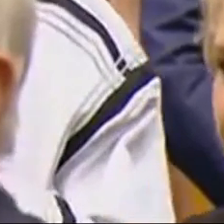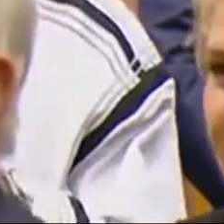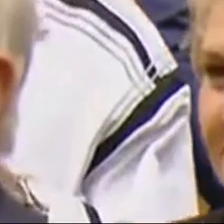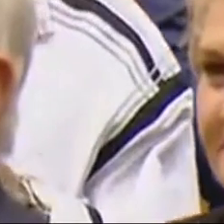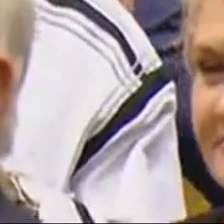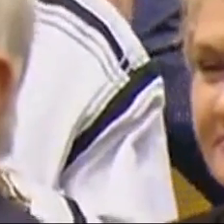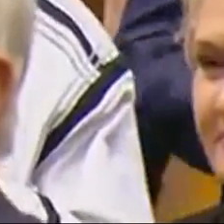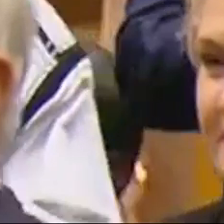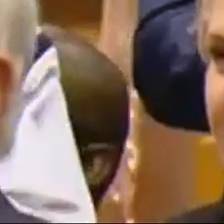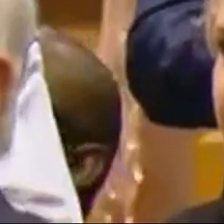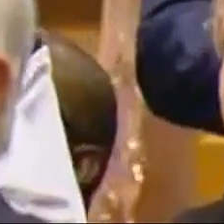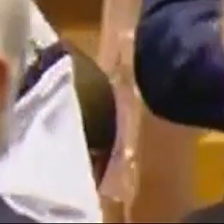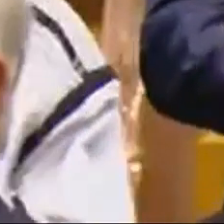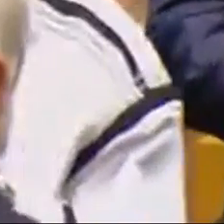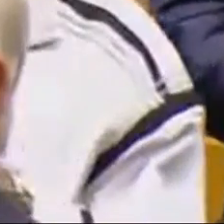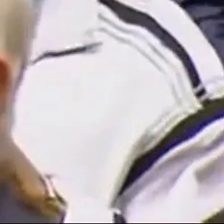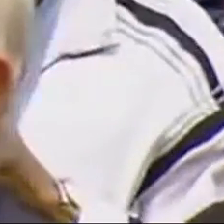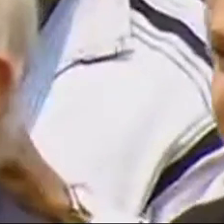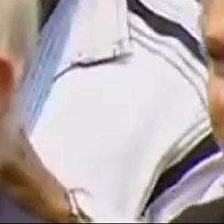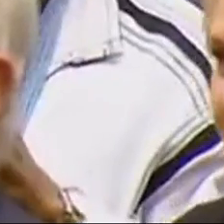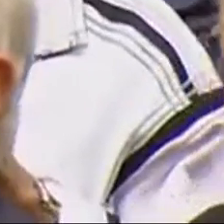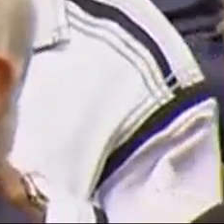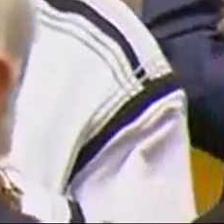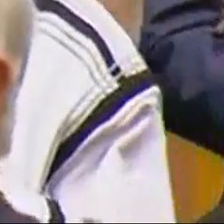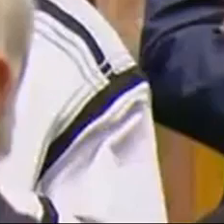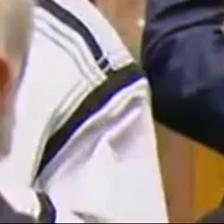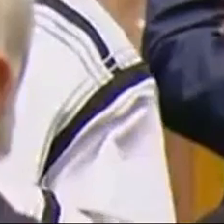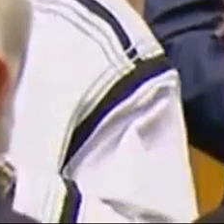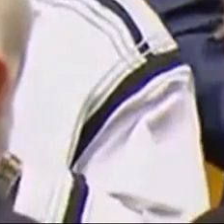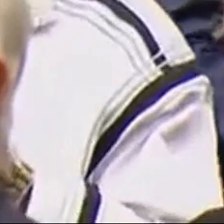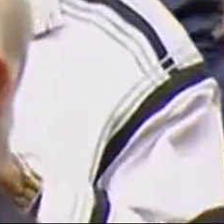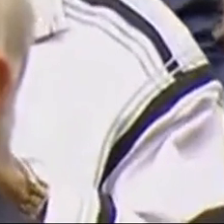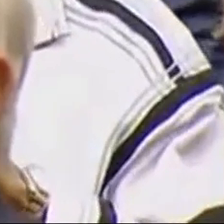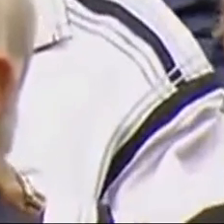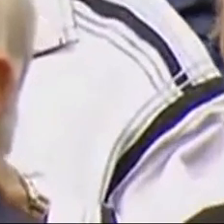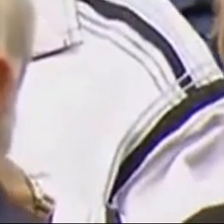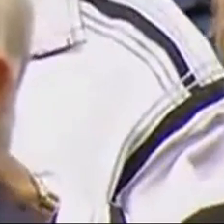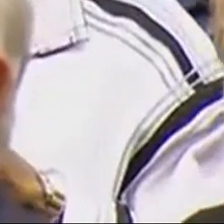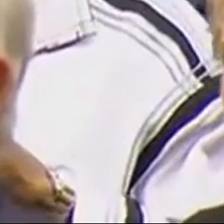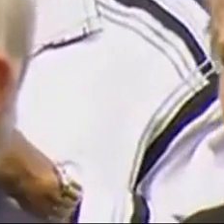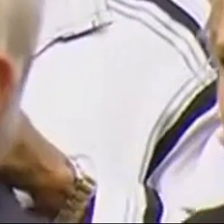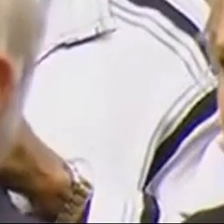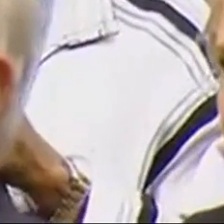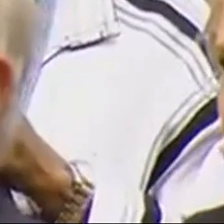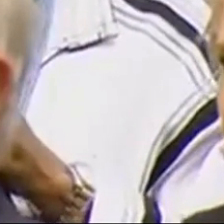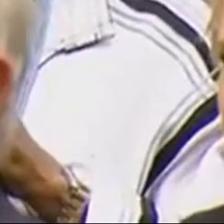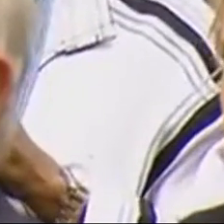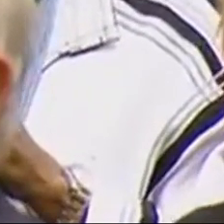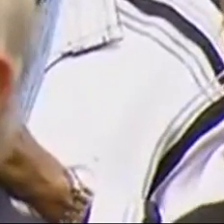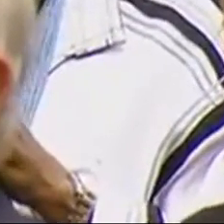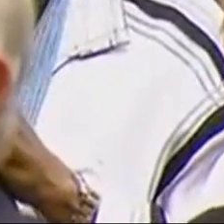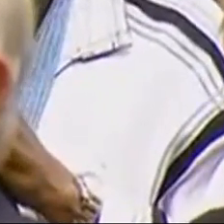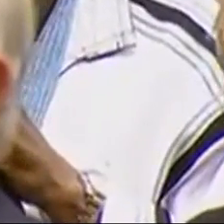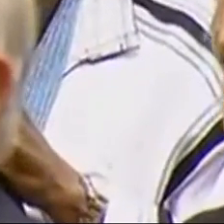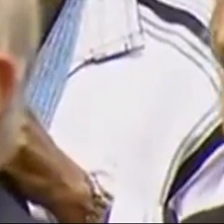Homos, Wakela Matota, Egi Willis Zomfondini, and Telelabantu,